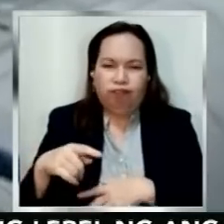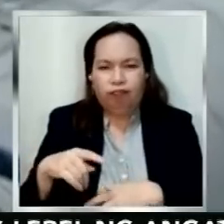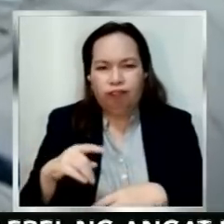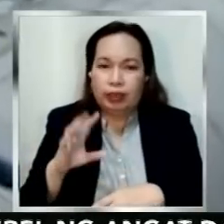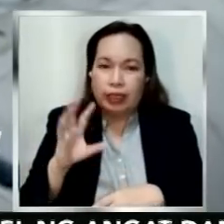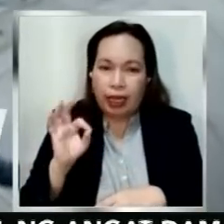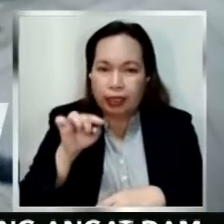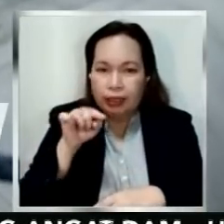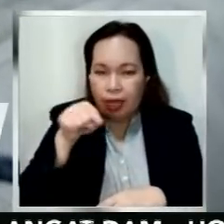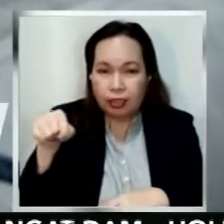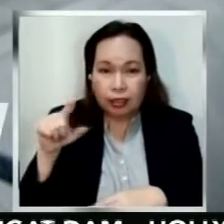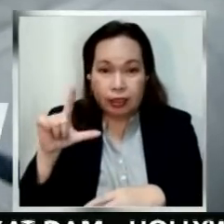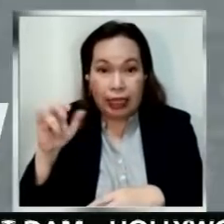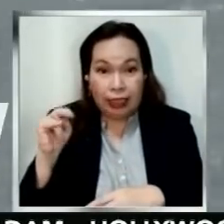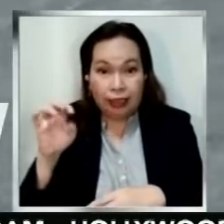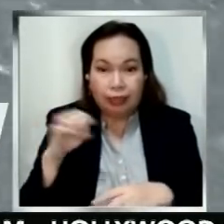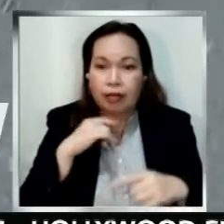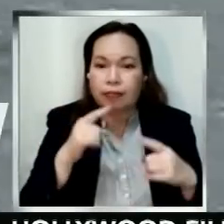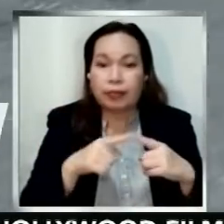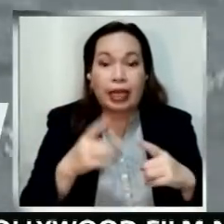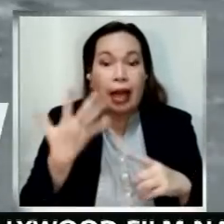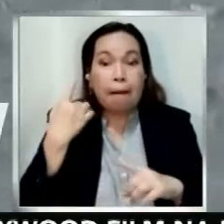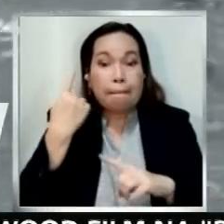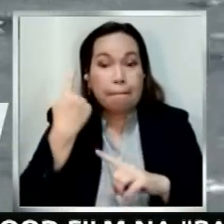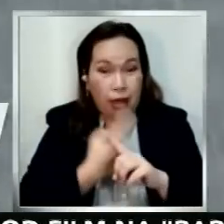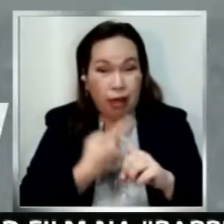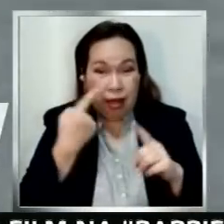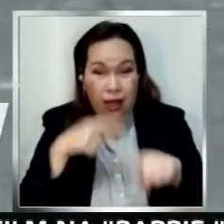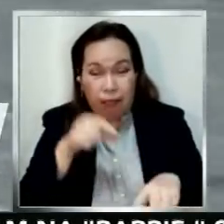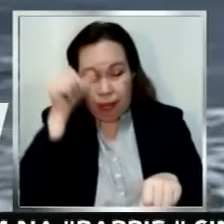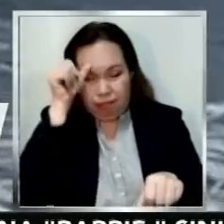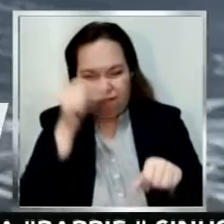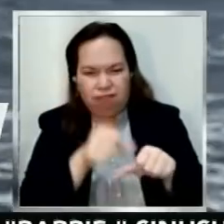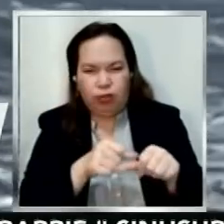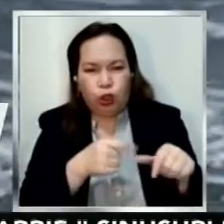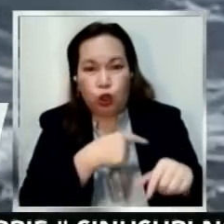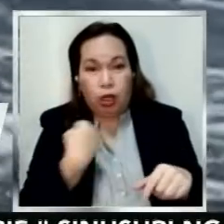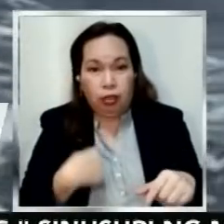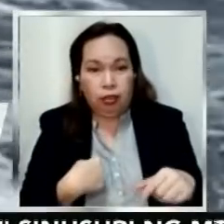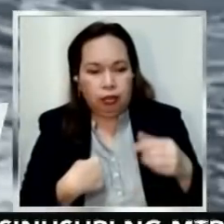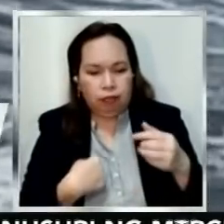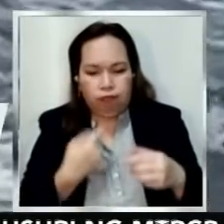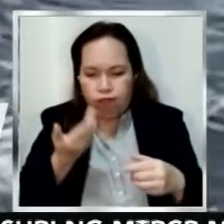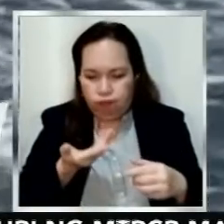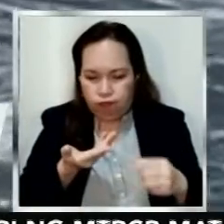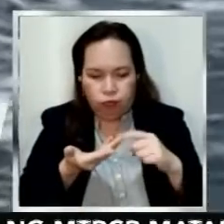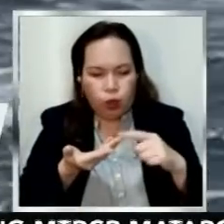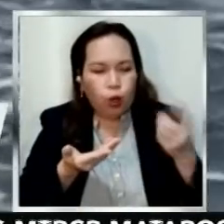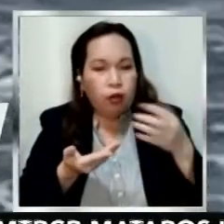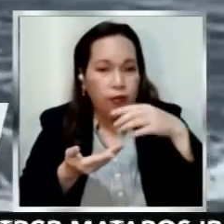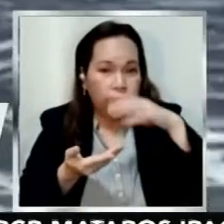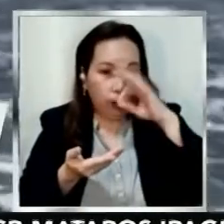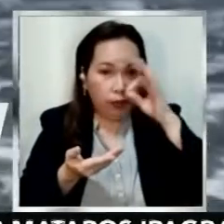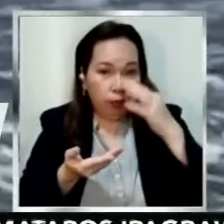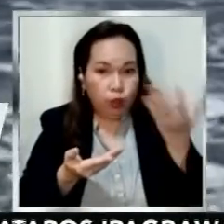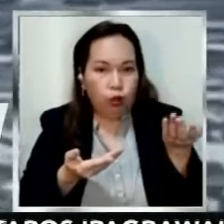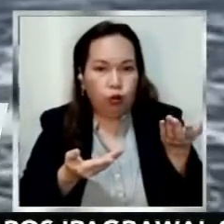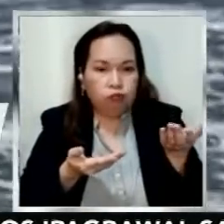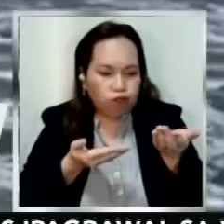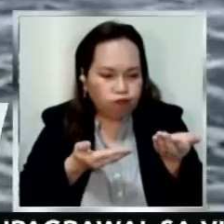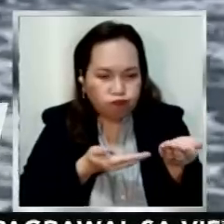Noong nakarang buwan lang, binuntutan ng barko ng Chinese Coast Guard ang barko ng Bureau of Fisheries and Aquatic Resources habang naglalayag sa May Pag-asa